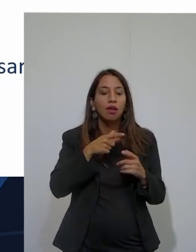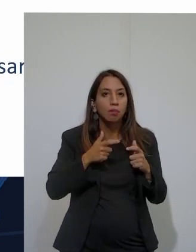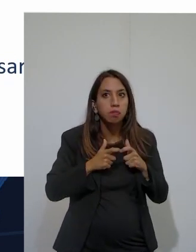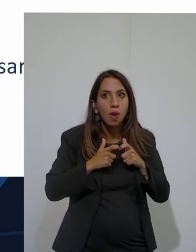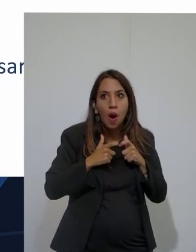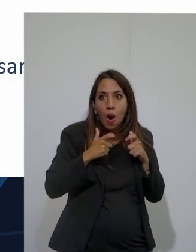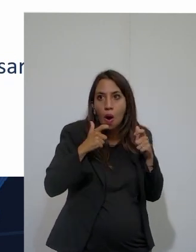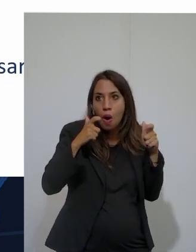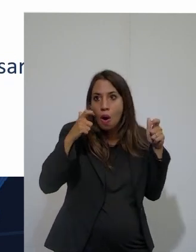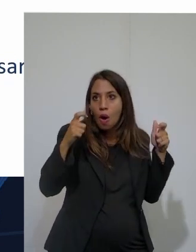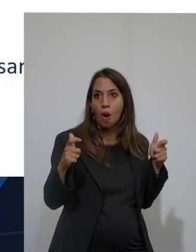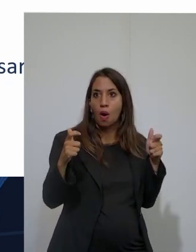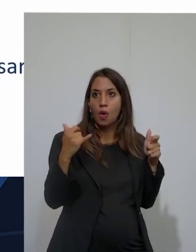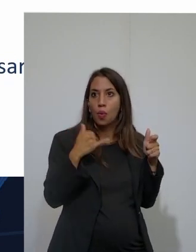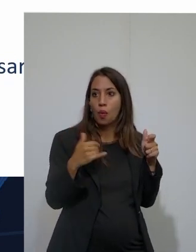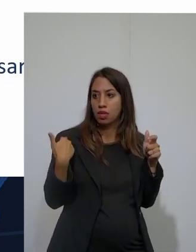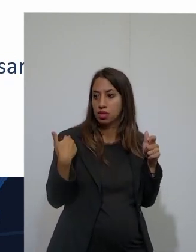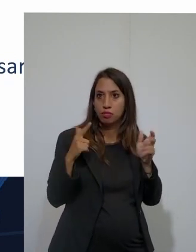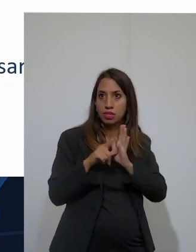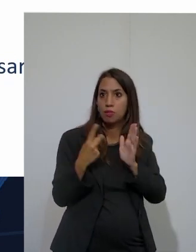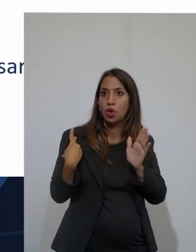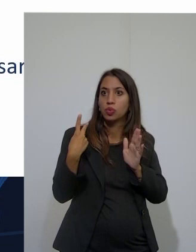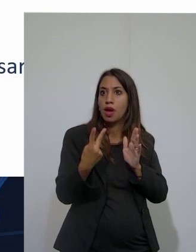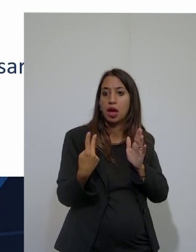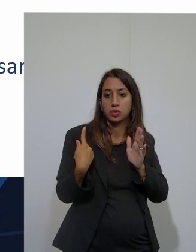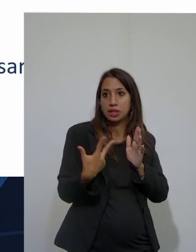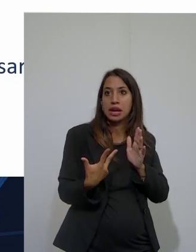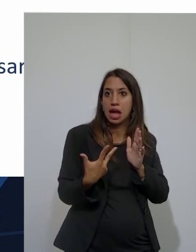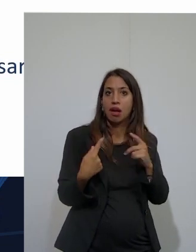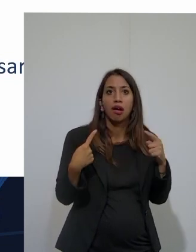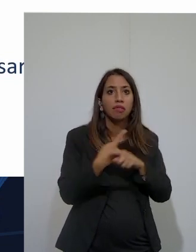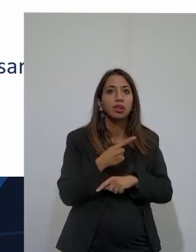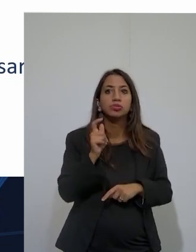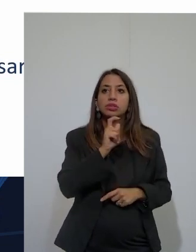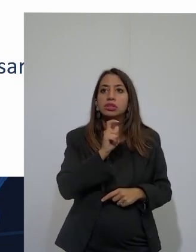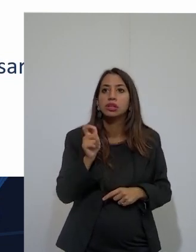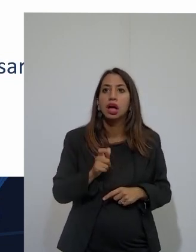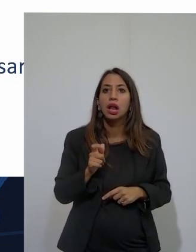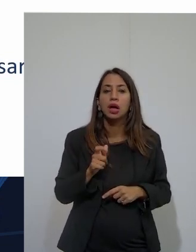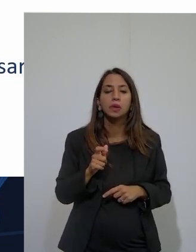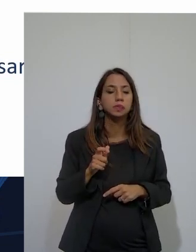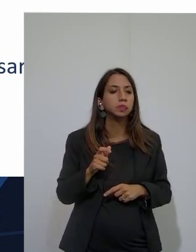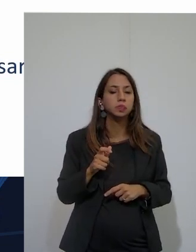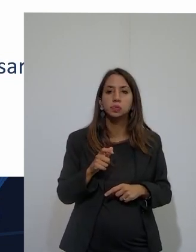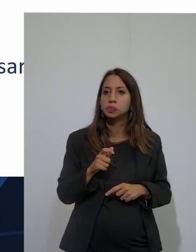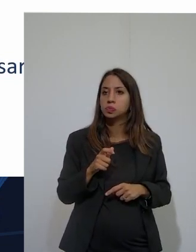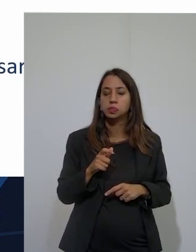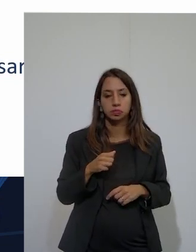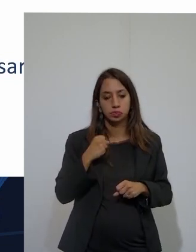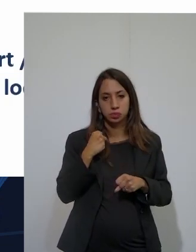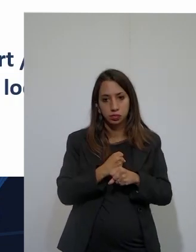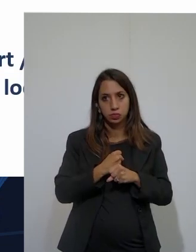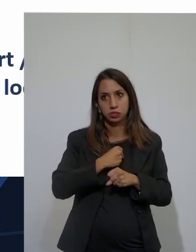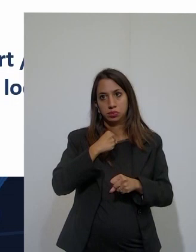incrementati moltissimo negli ultimi 2-3 anni, mentre in Italia diciamo che il lavoro da fare